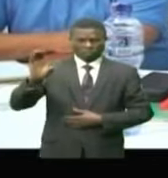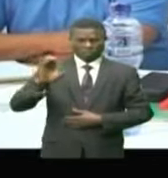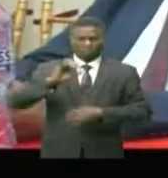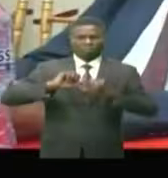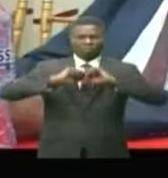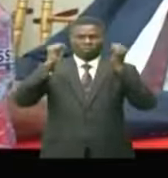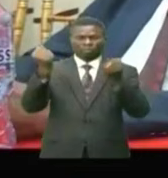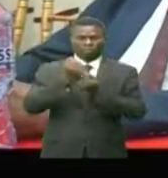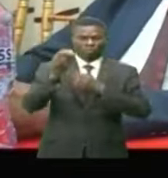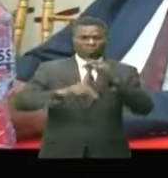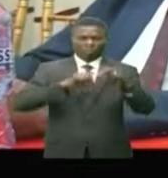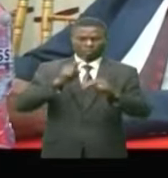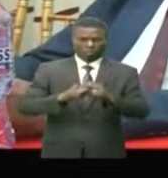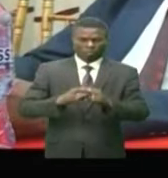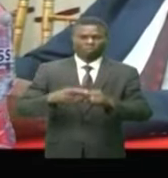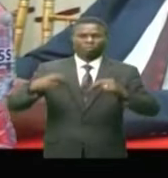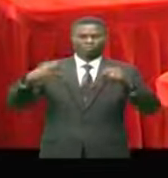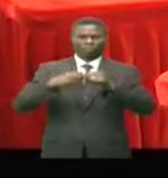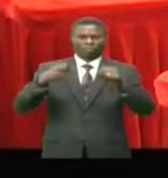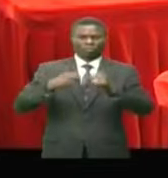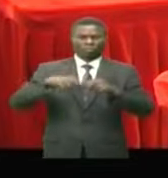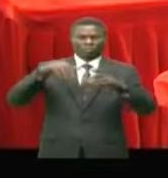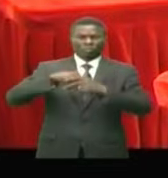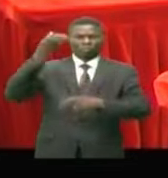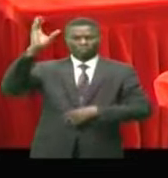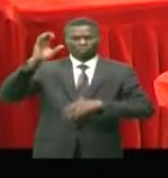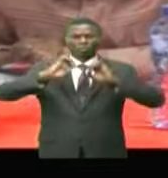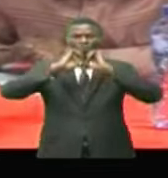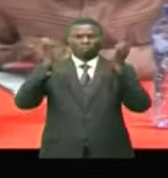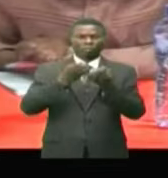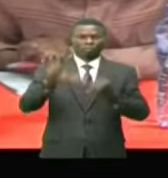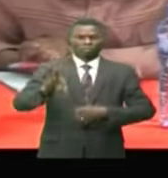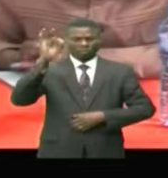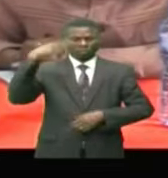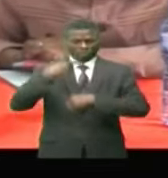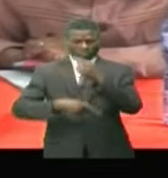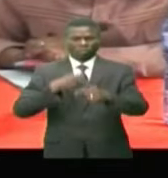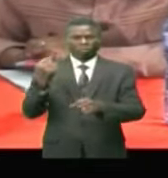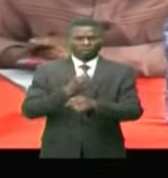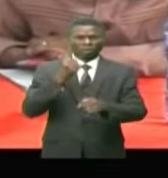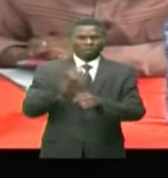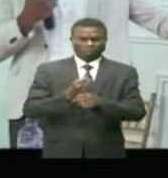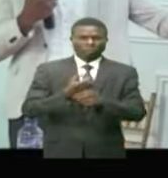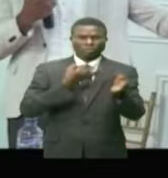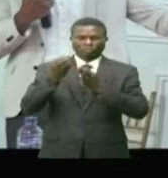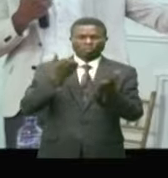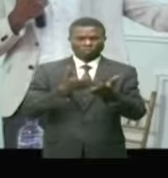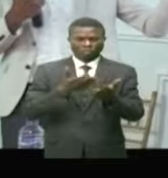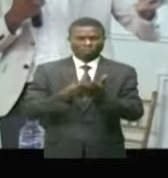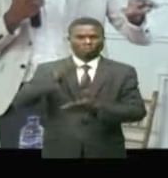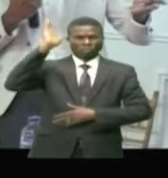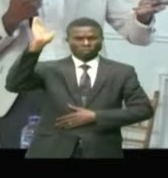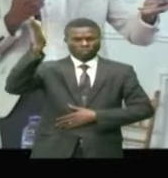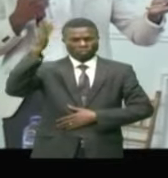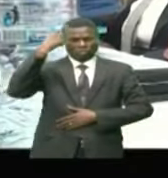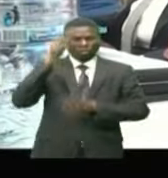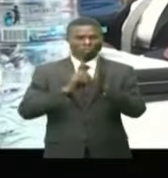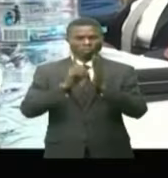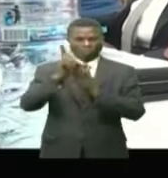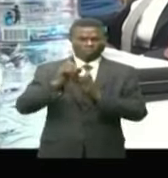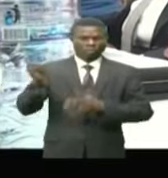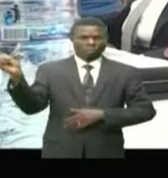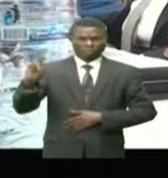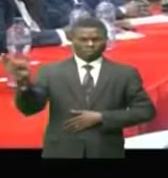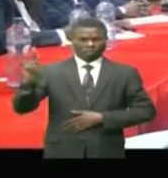l'énergie en milieu rural et périurbain ANSER, et l'entreprise choisie pour les travaux ont fait de même. La conférence pour le développement du